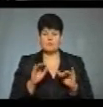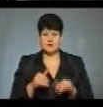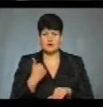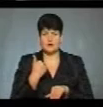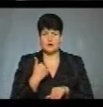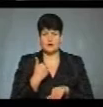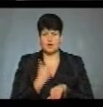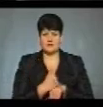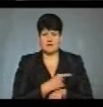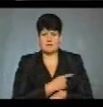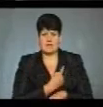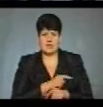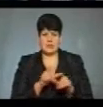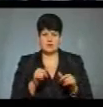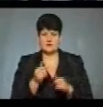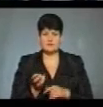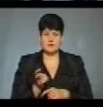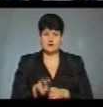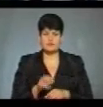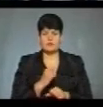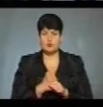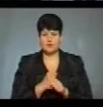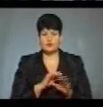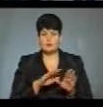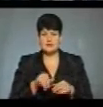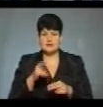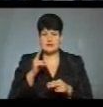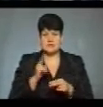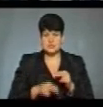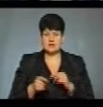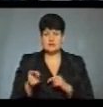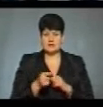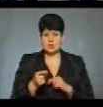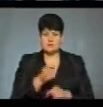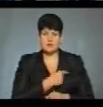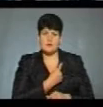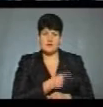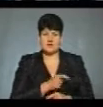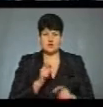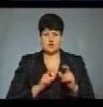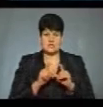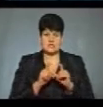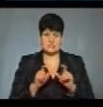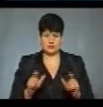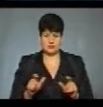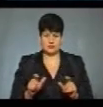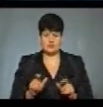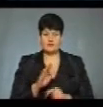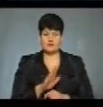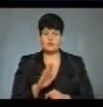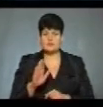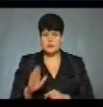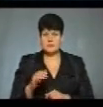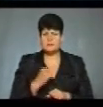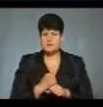Віктором Куценком. Сюди він прийшов на роботу після закінчення Тернопільського медичного інституту. З Віктором Васильовичем ми